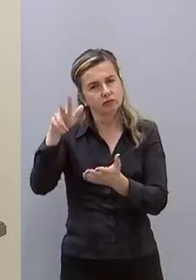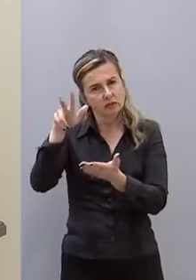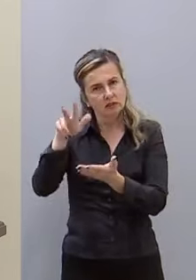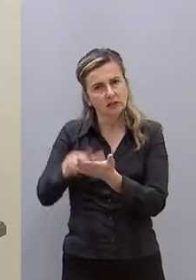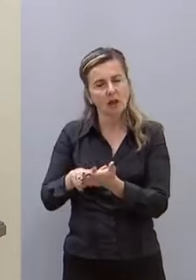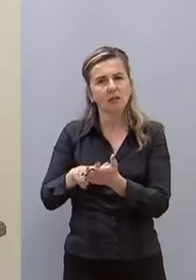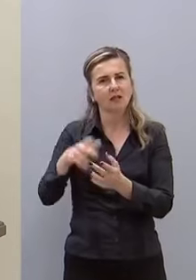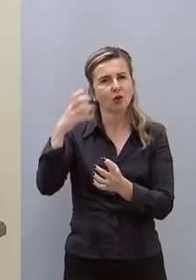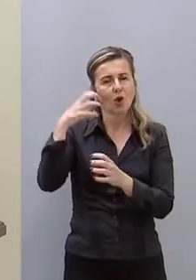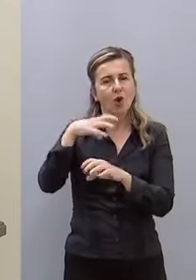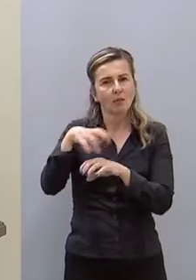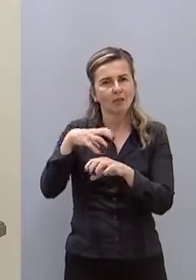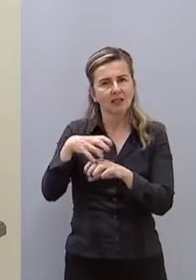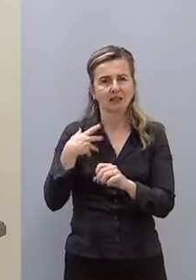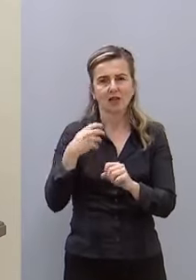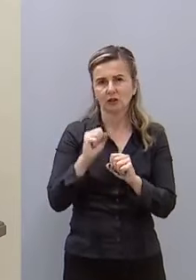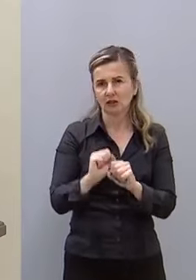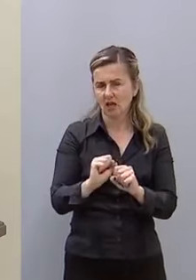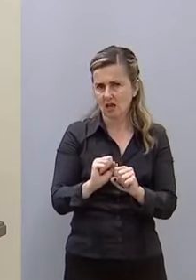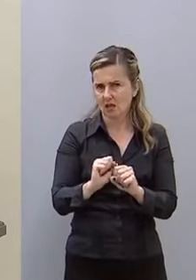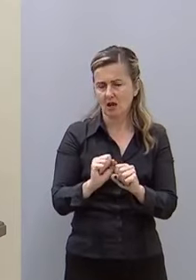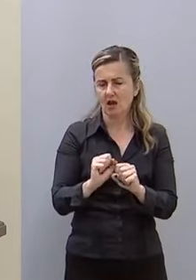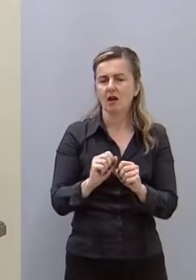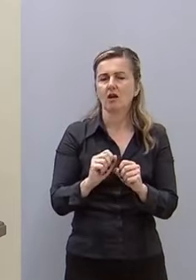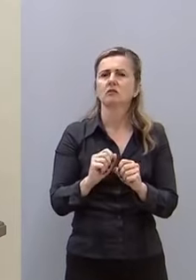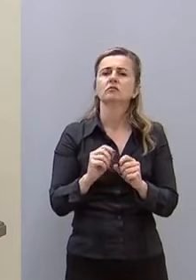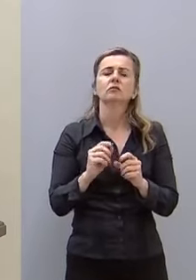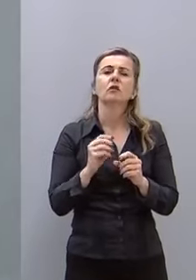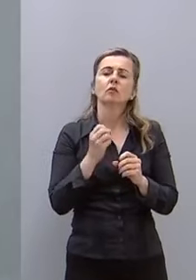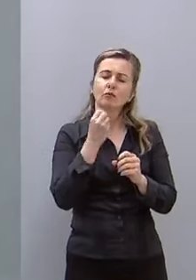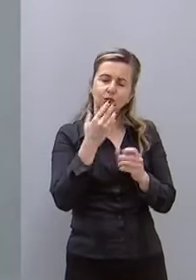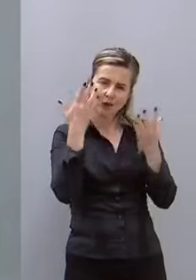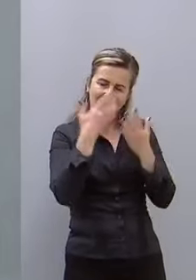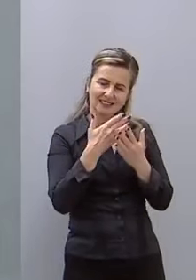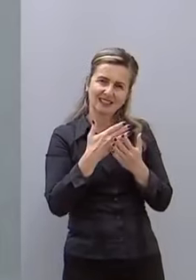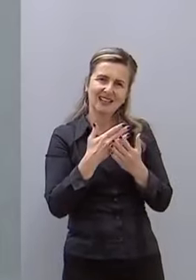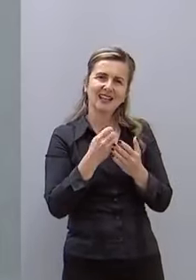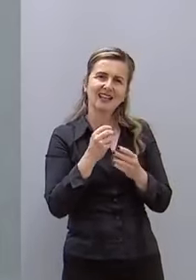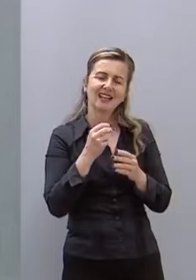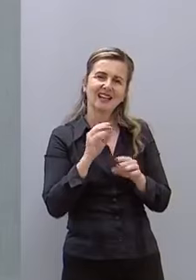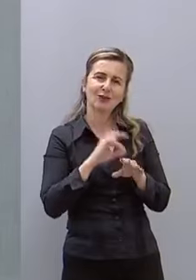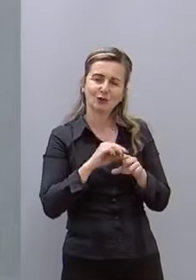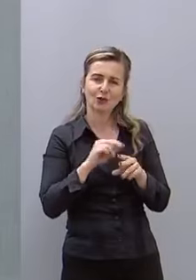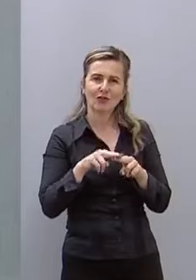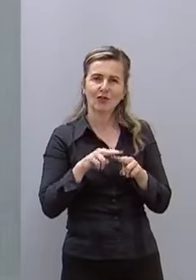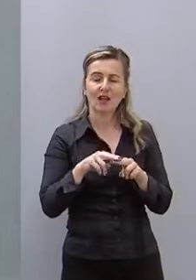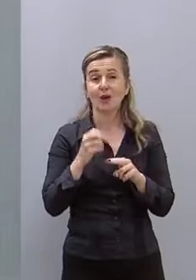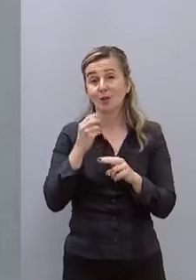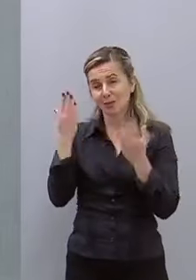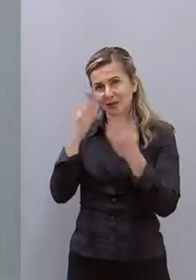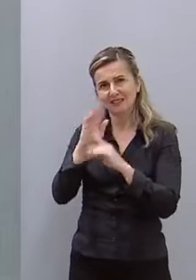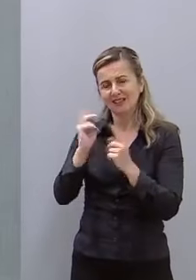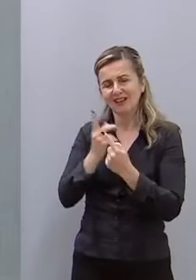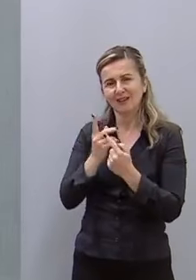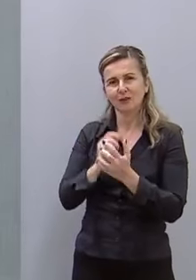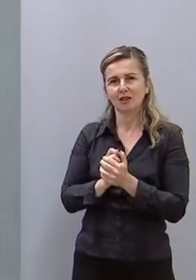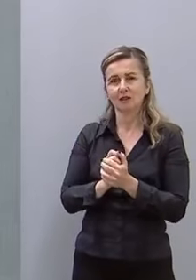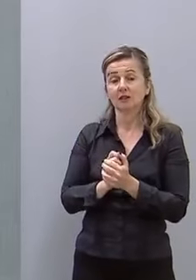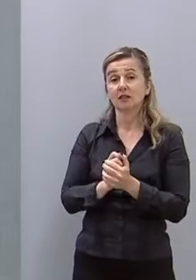della sanità allora buonasera innanzitutto dottor non vorrà essere a tutti